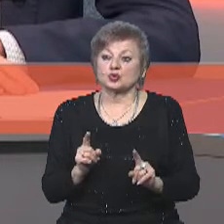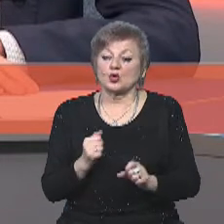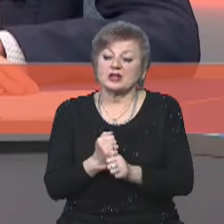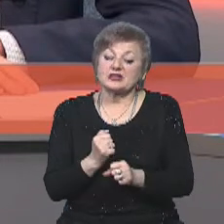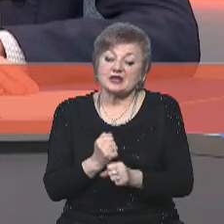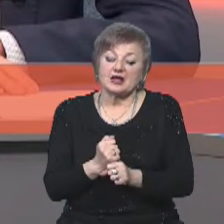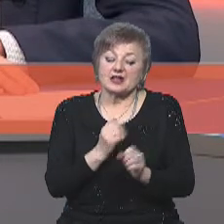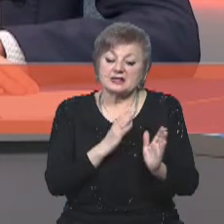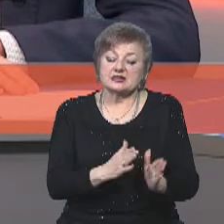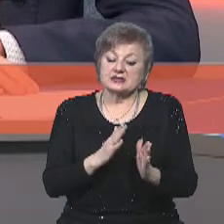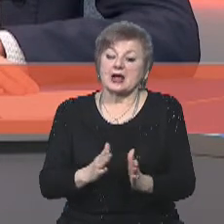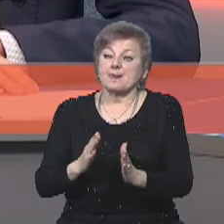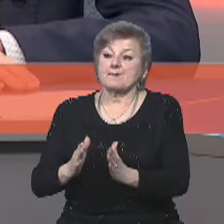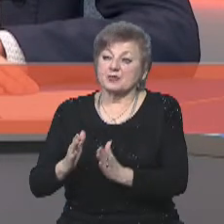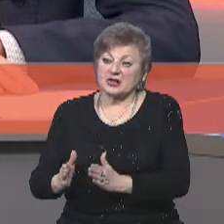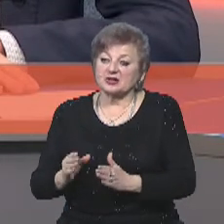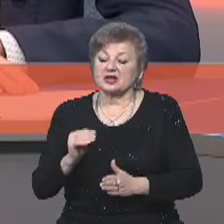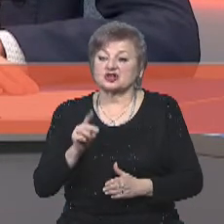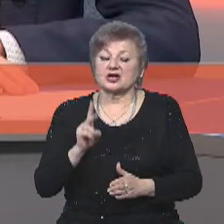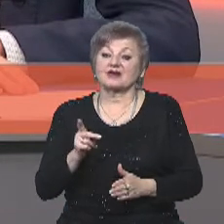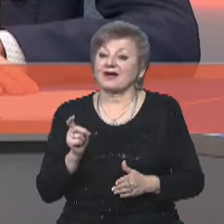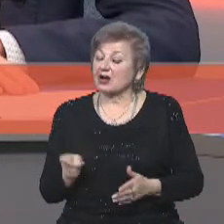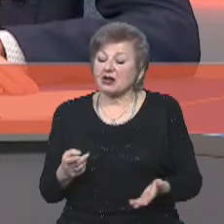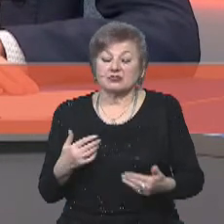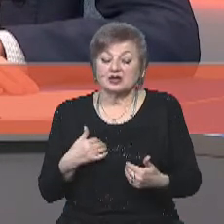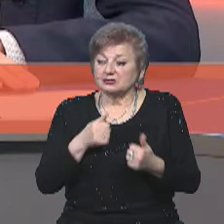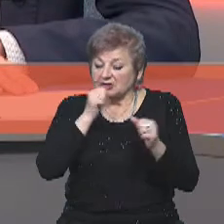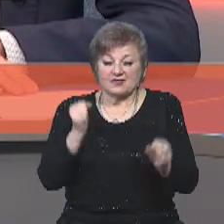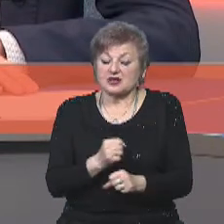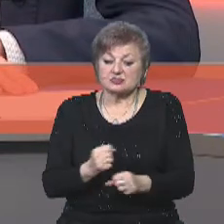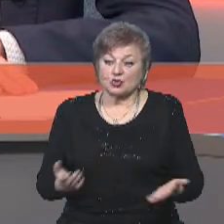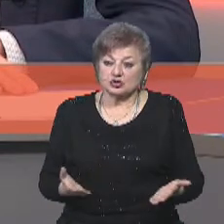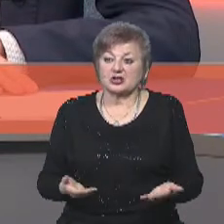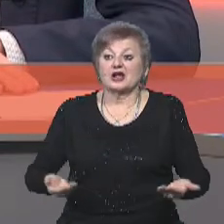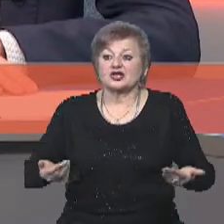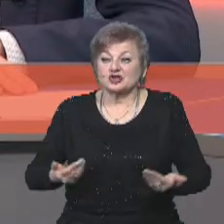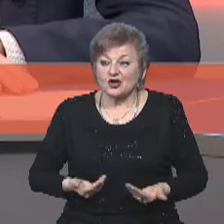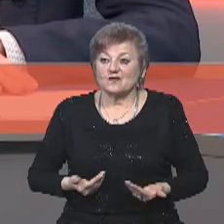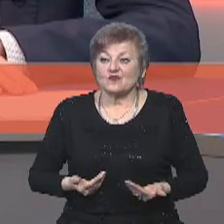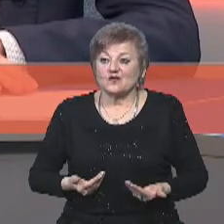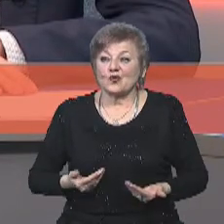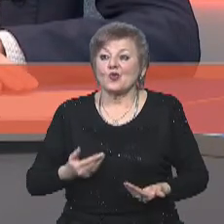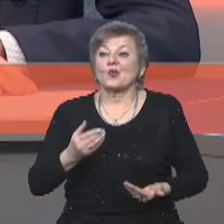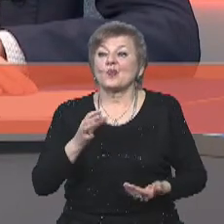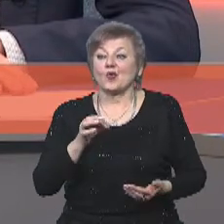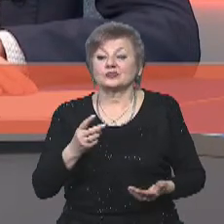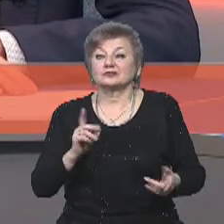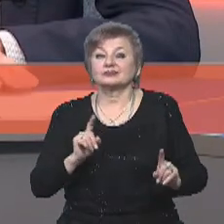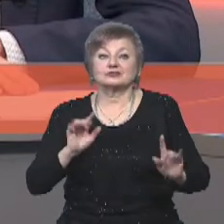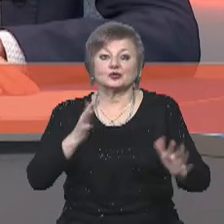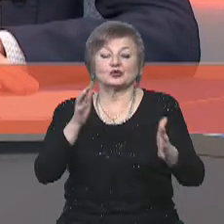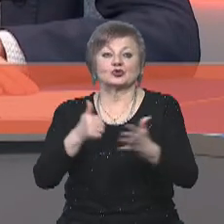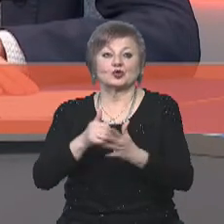что-то стабильное в системе ЖКХ, ну, просто невозможно. Поэтому живем, так сказать, от номинации к